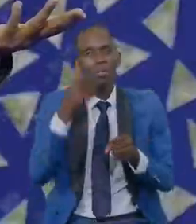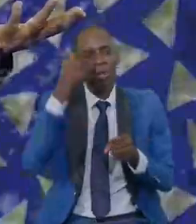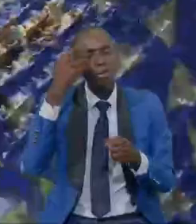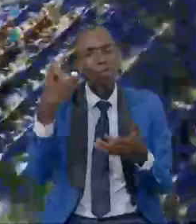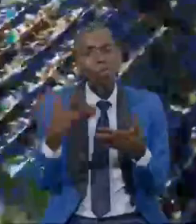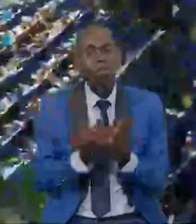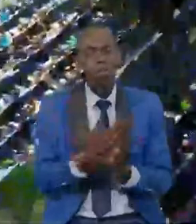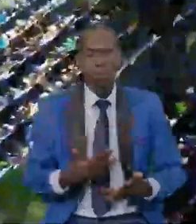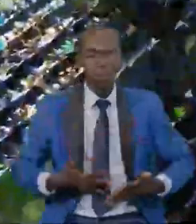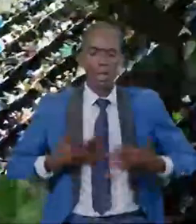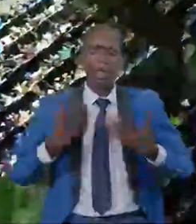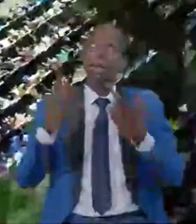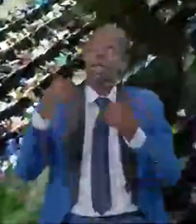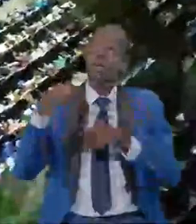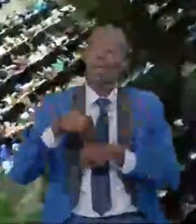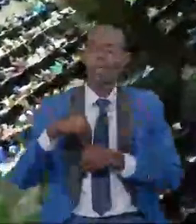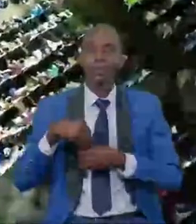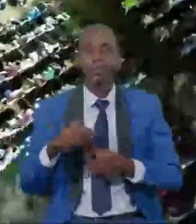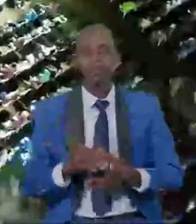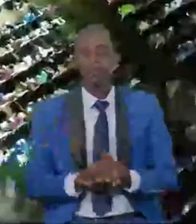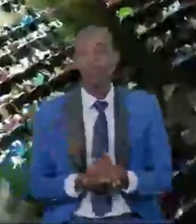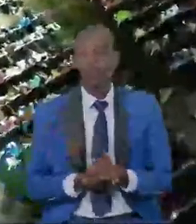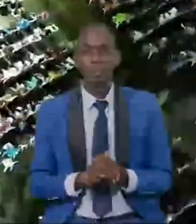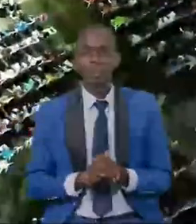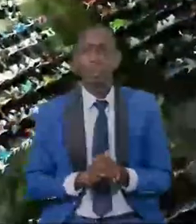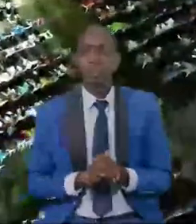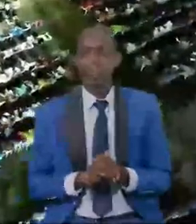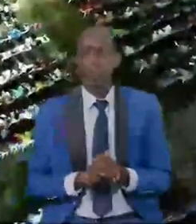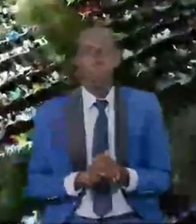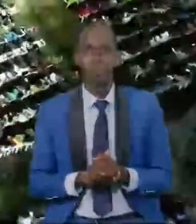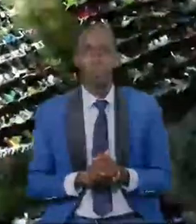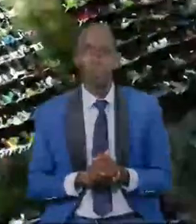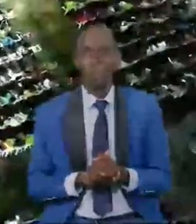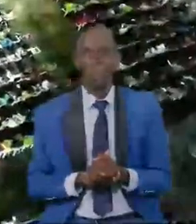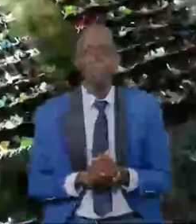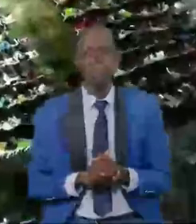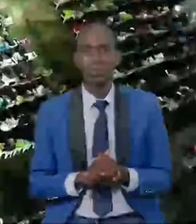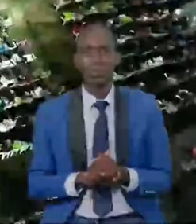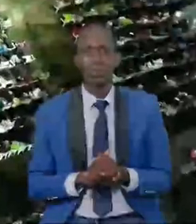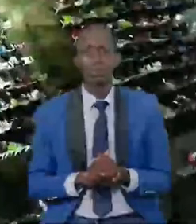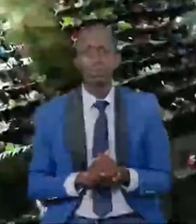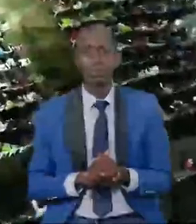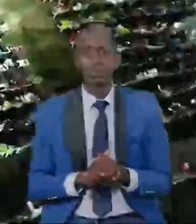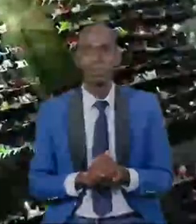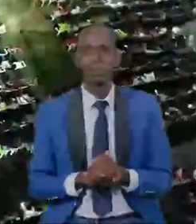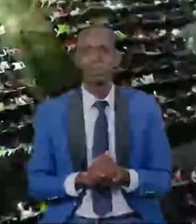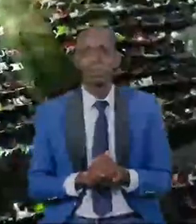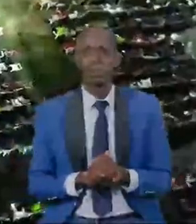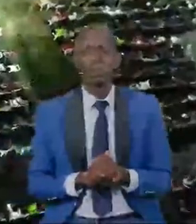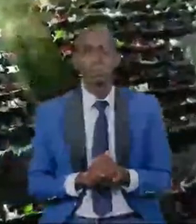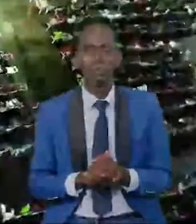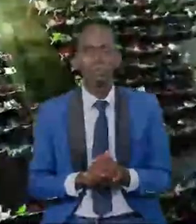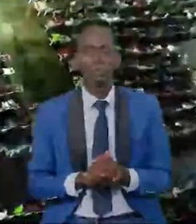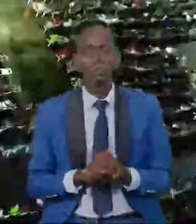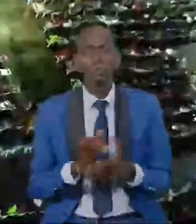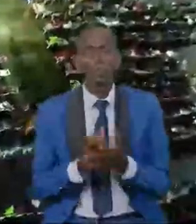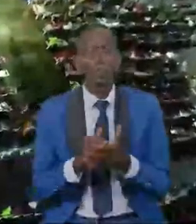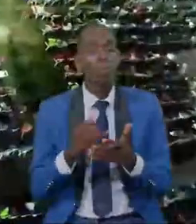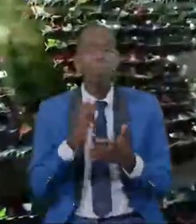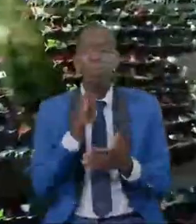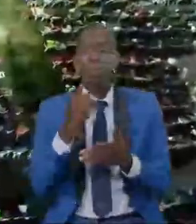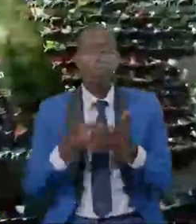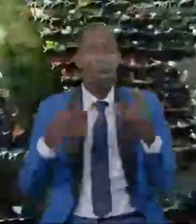quand j'ai quelque chose pour initier le combat, je dis, mais s'il vous plaît, pas de combat, pas de lutte, parce qu'une nouvelle vie est arrivée.